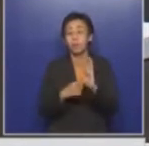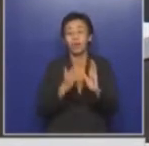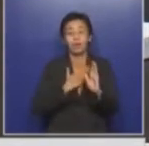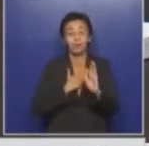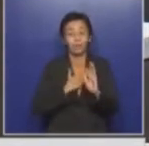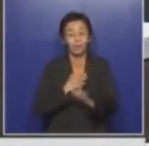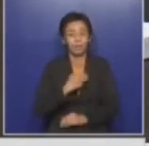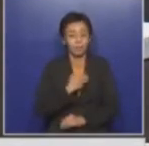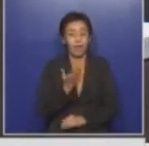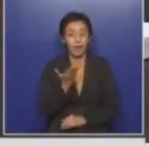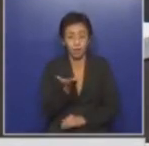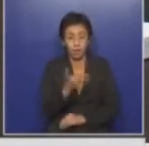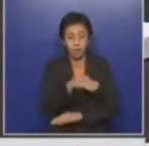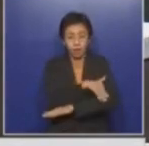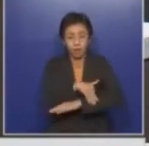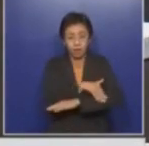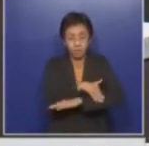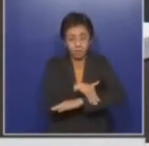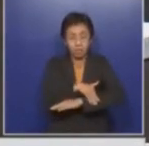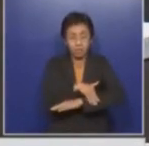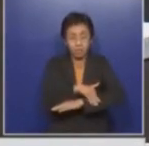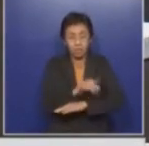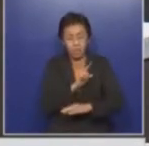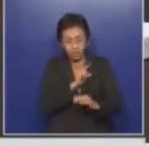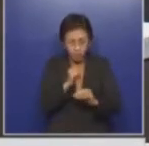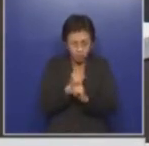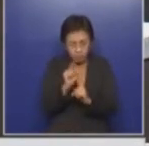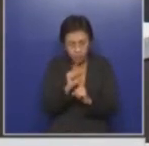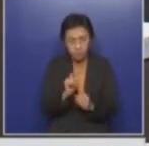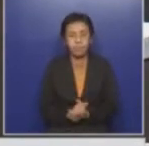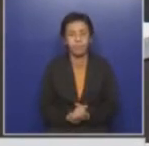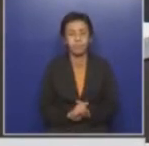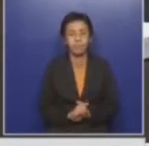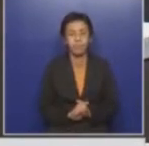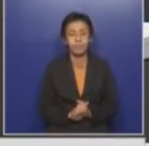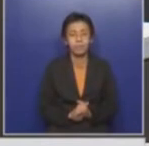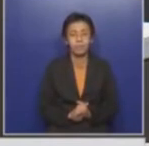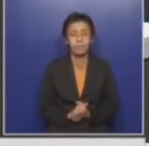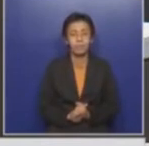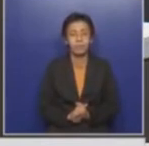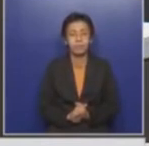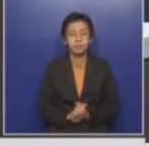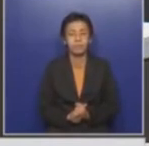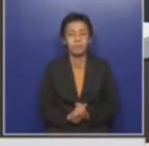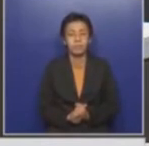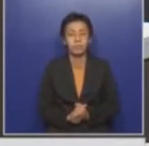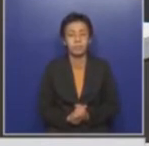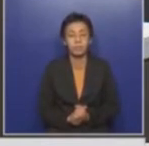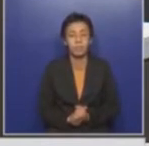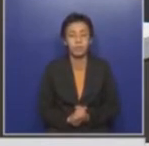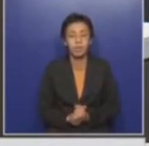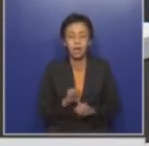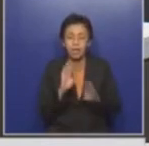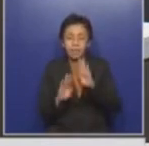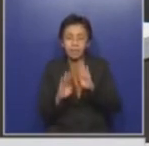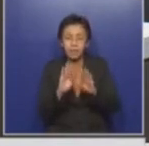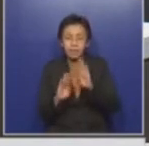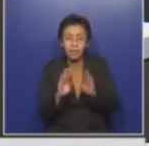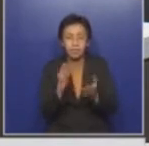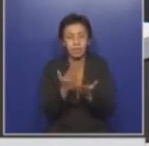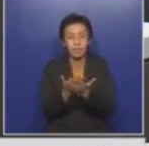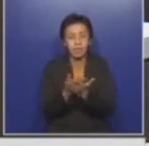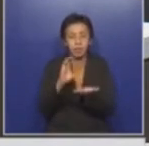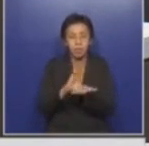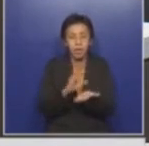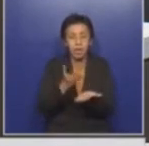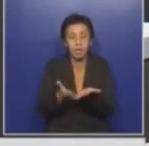ขอให้กรมบัญชีกลางในรายงานถึงแม้จะเป็นการบัญชีก็ตามเนี่ยได้เปรียบเทียบกับงบประมาณราย